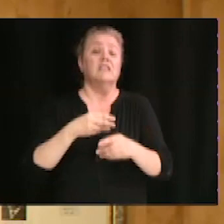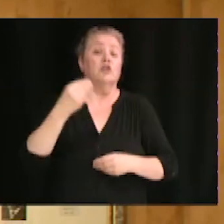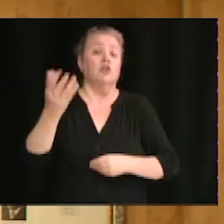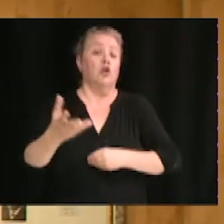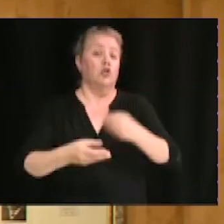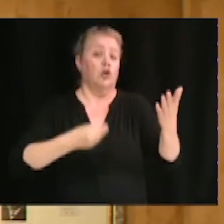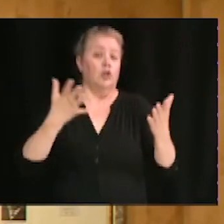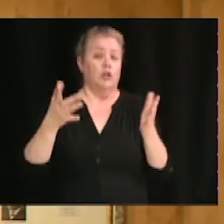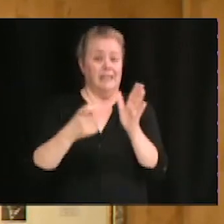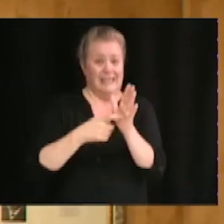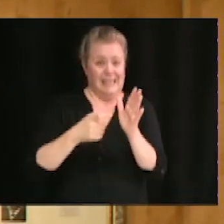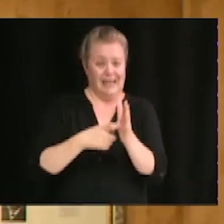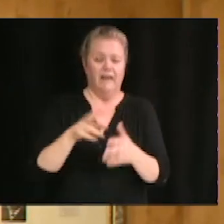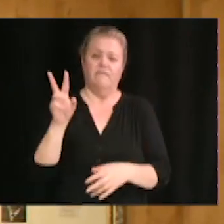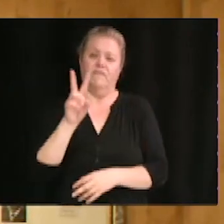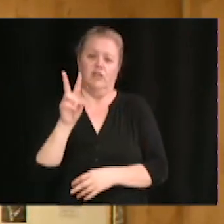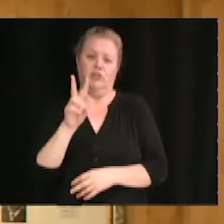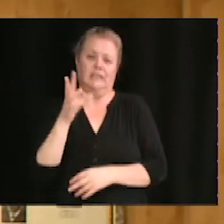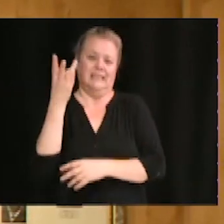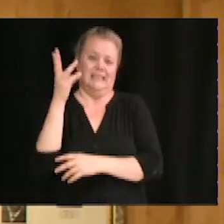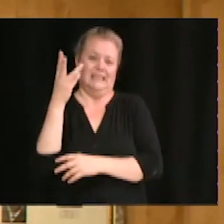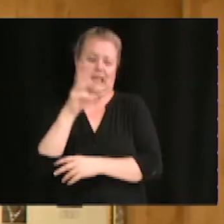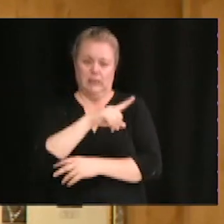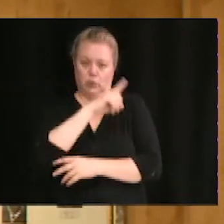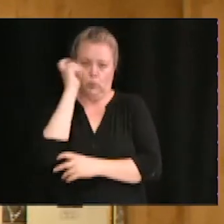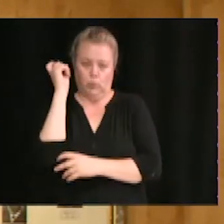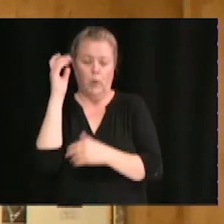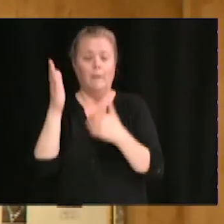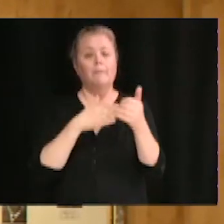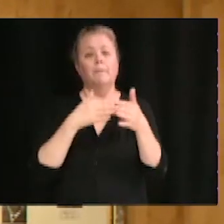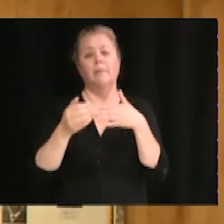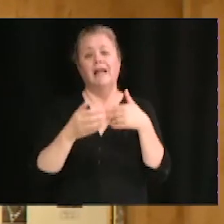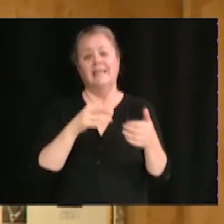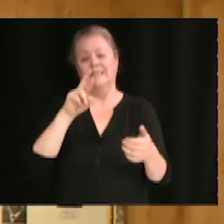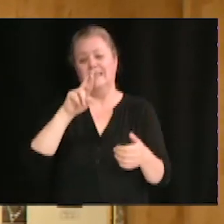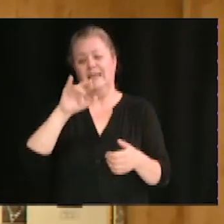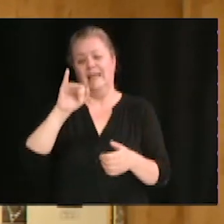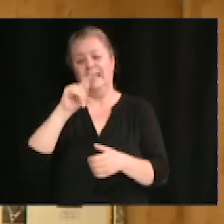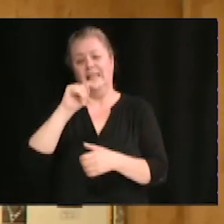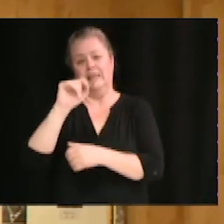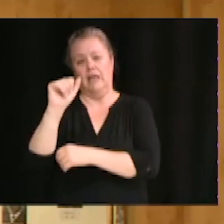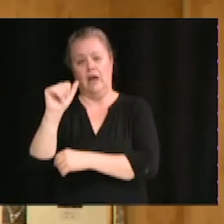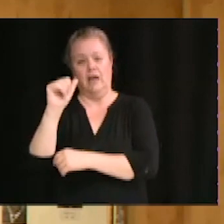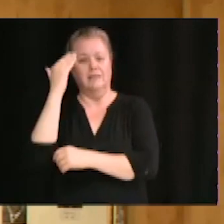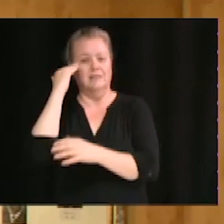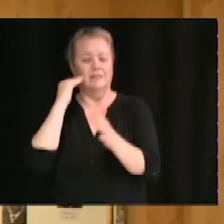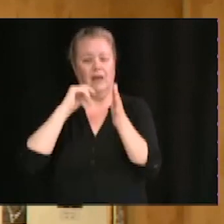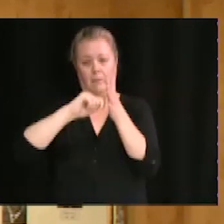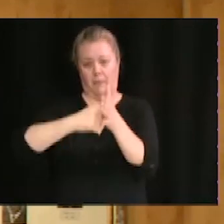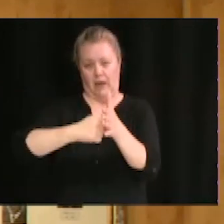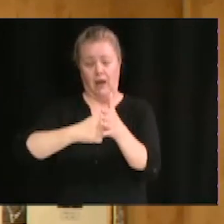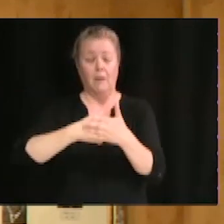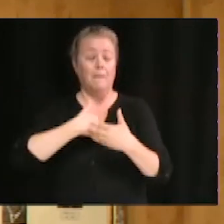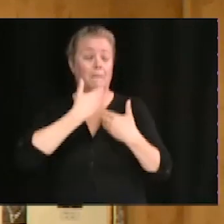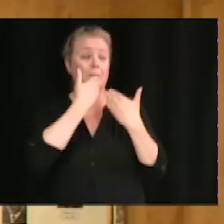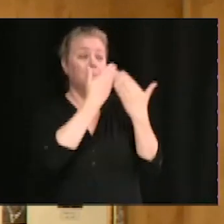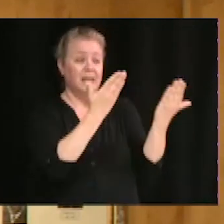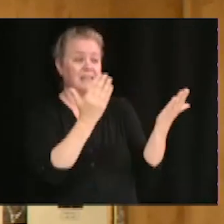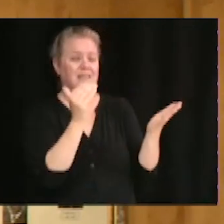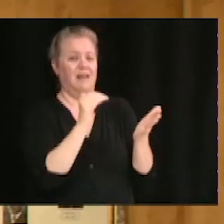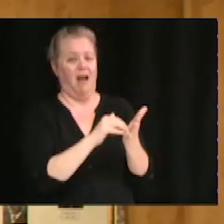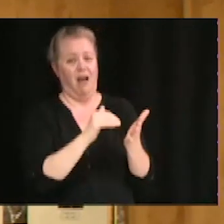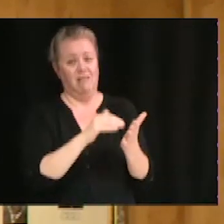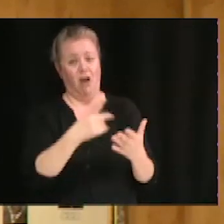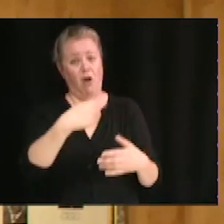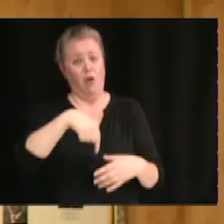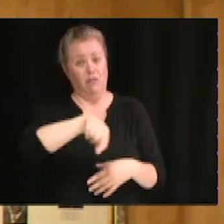elle lieu vendredi le 16 août à la place Rita-Saint-Pierre. On vous remercie encore de votre généreuse contribution